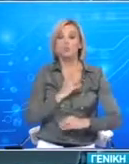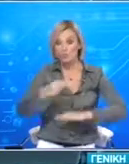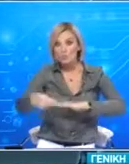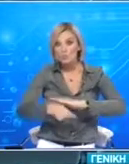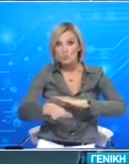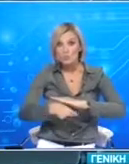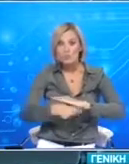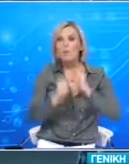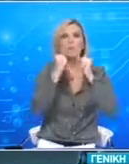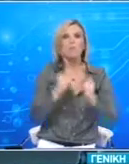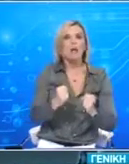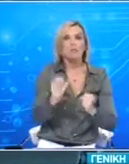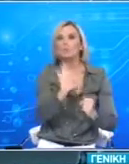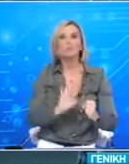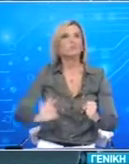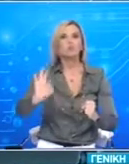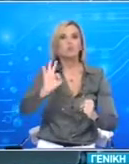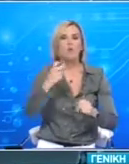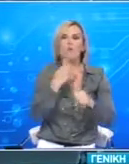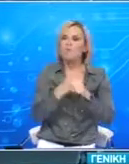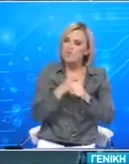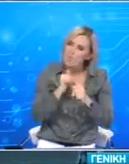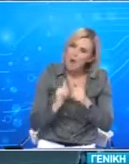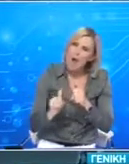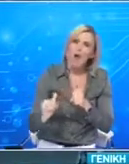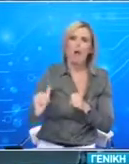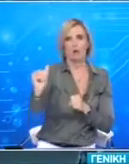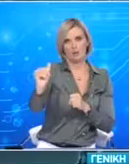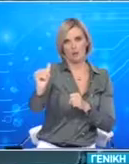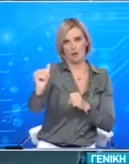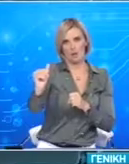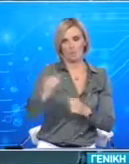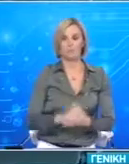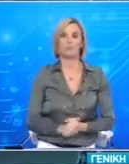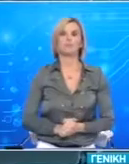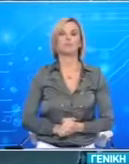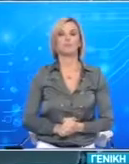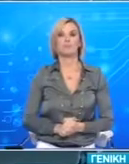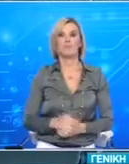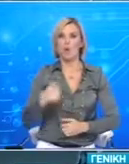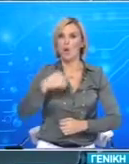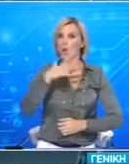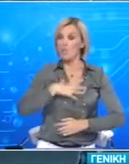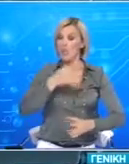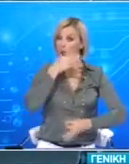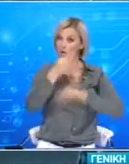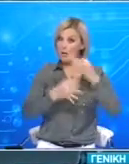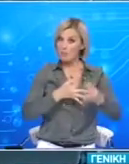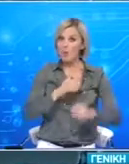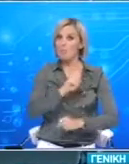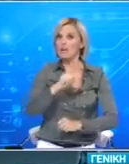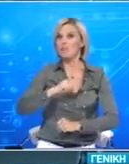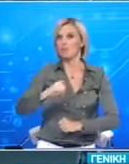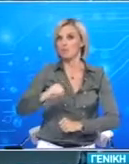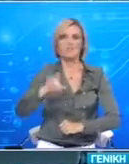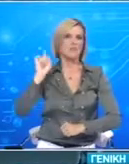διάφορα σημεία μακριά από τον αστικό ιστό. Θέλω να τονίσω ότι φαινόμενα παραβατικότητας, σαν αυτά